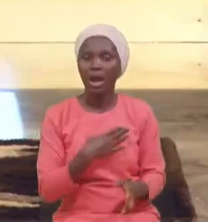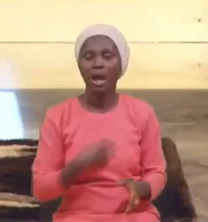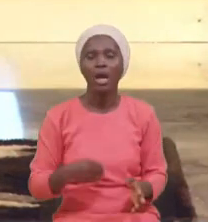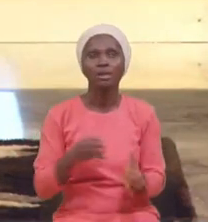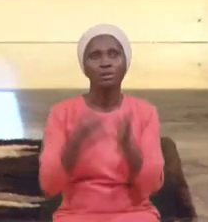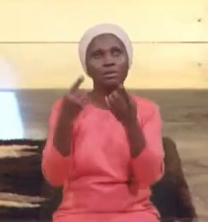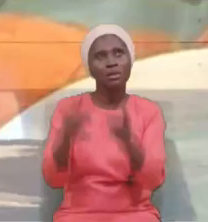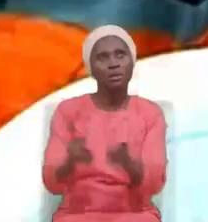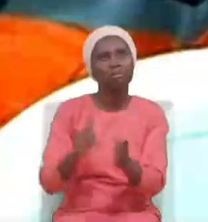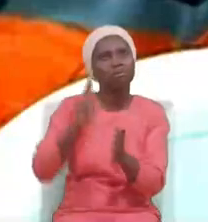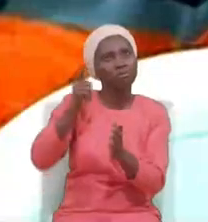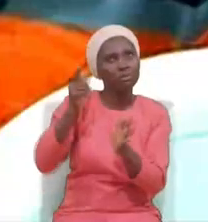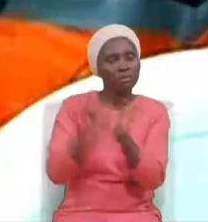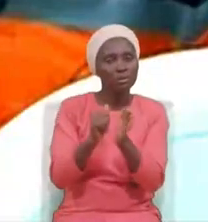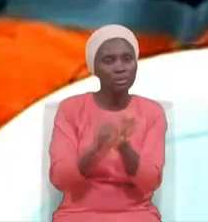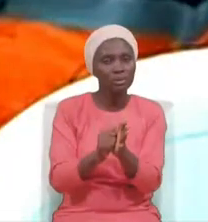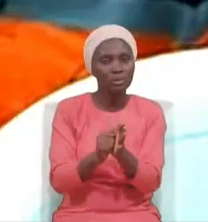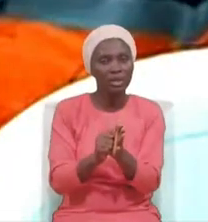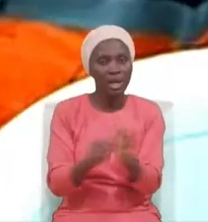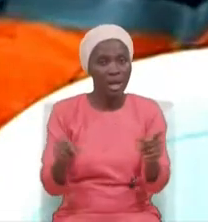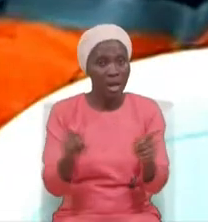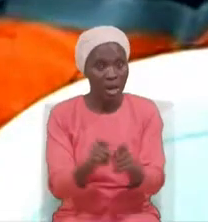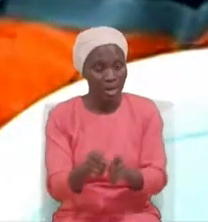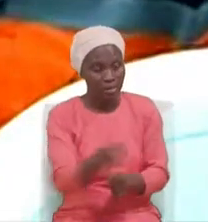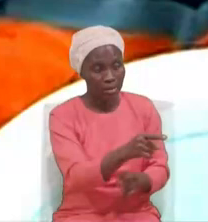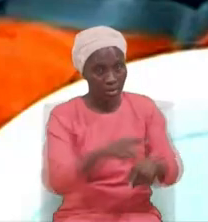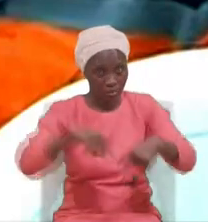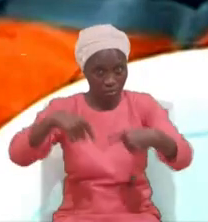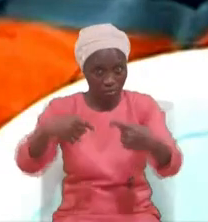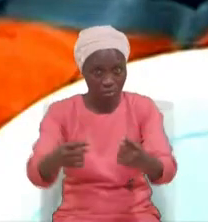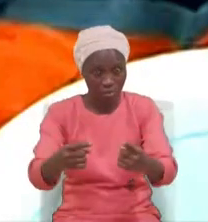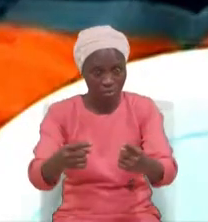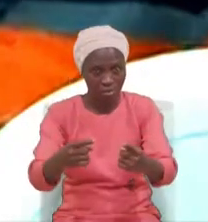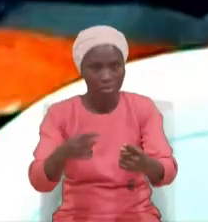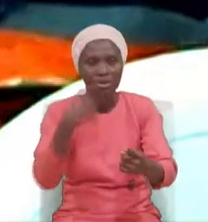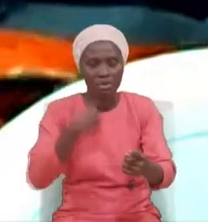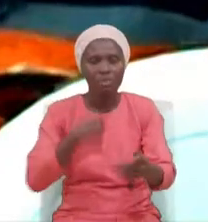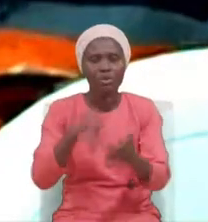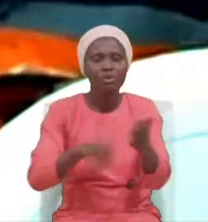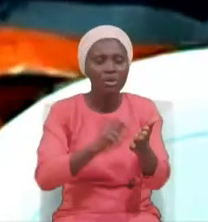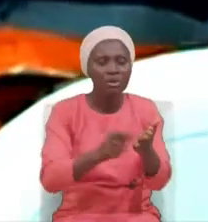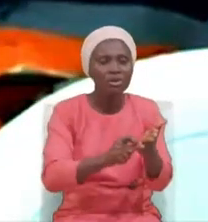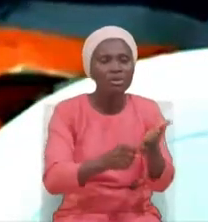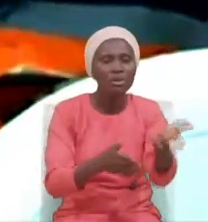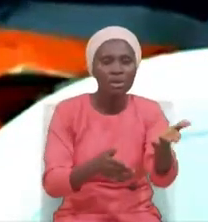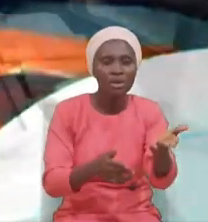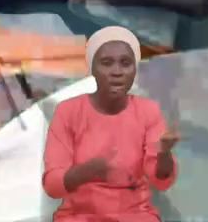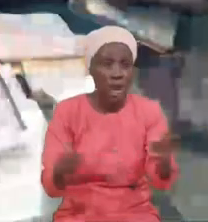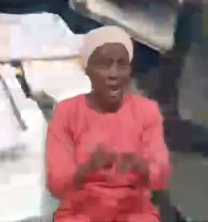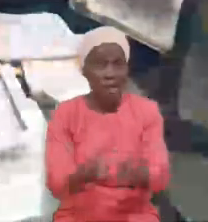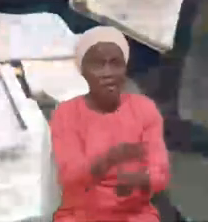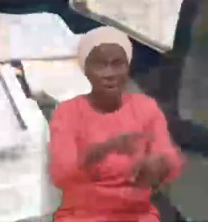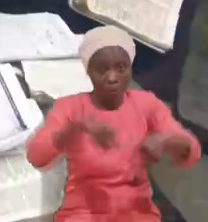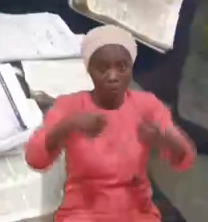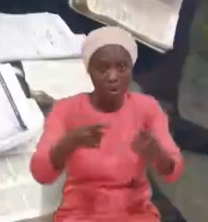guéri. Et pendant qu'il y allait, qu'est-ce qui s'est produit ici? Et